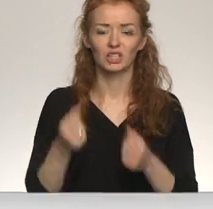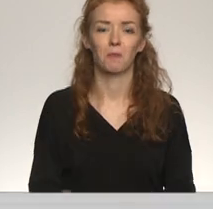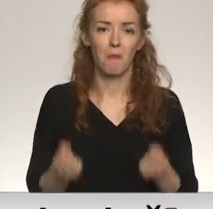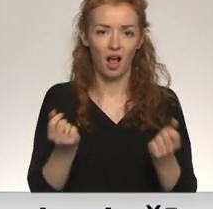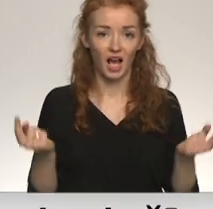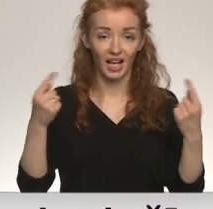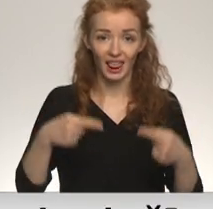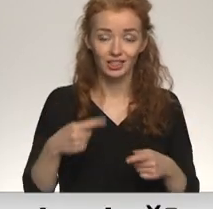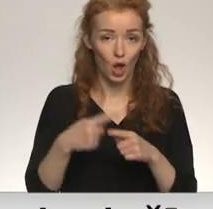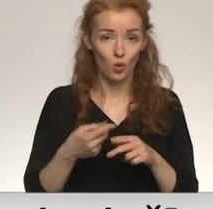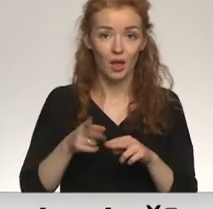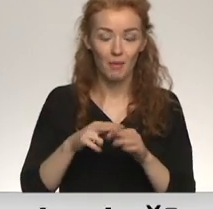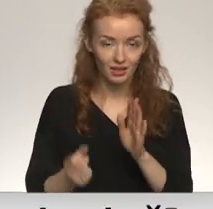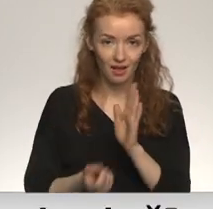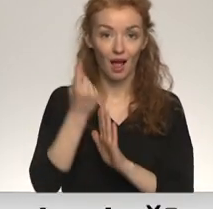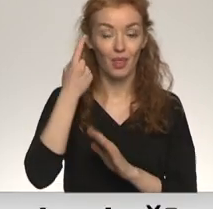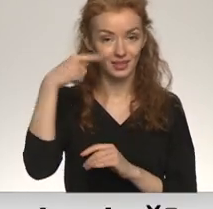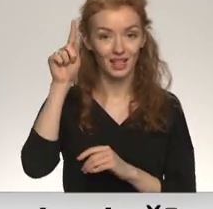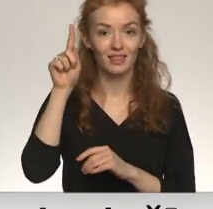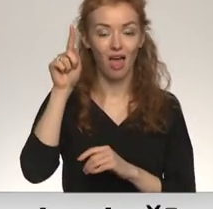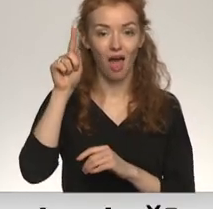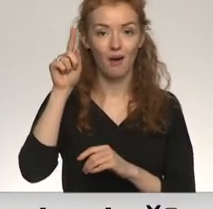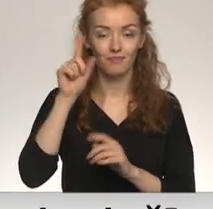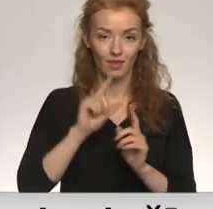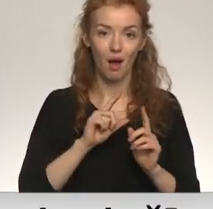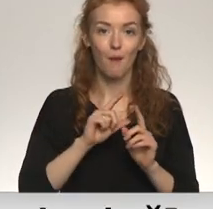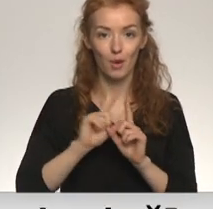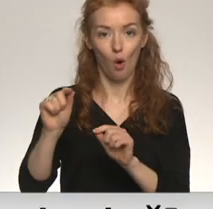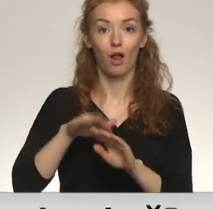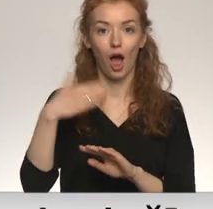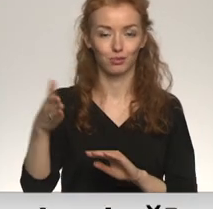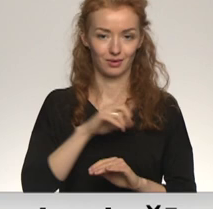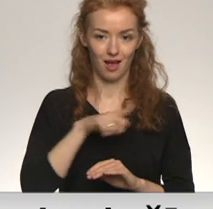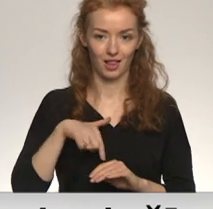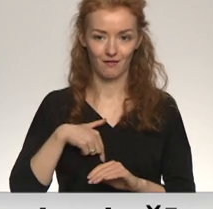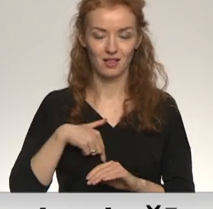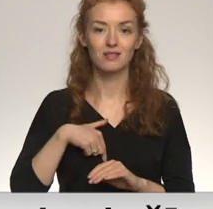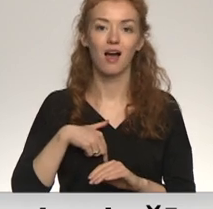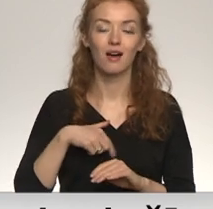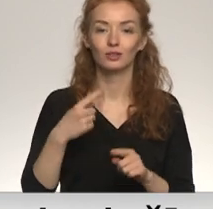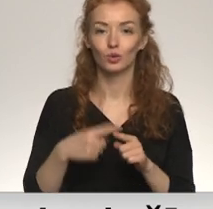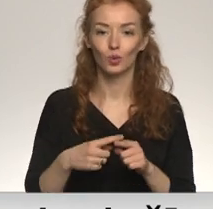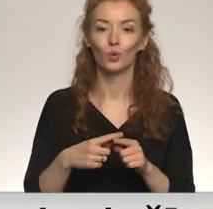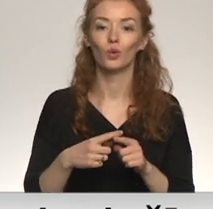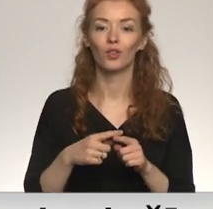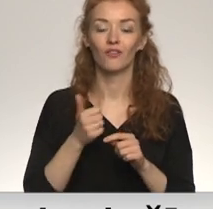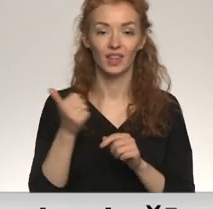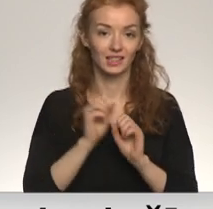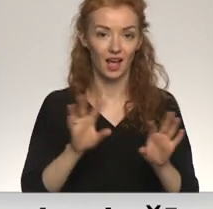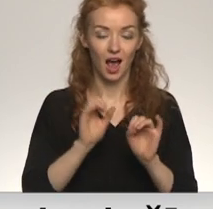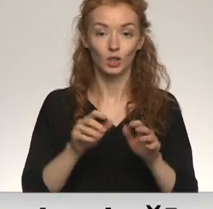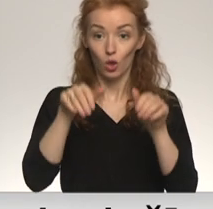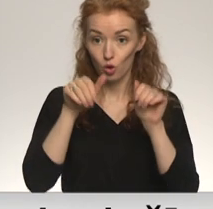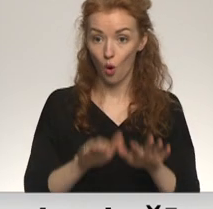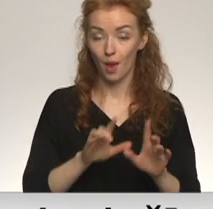situācijā. Un līdz ar to radās arī ideja iet ārpus robežām. Īvita un Aleksandrs RTV stāsta, viņiem pieņemt